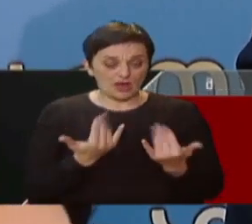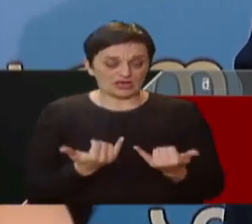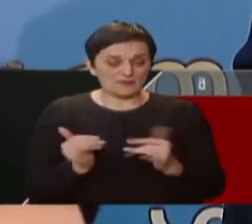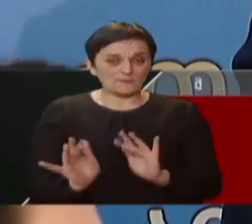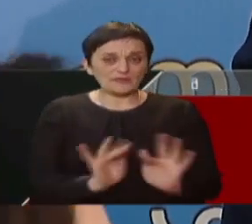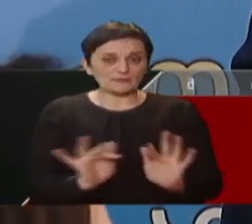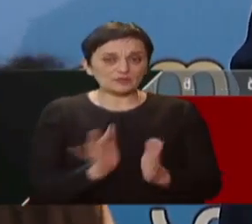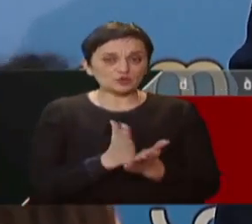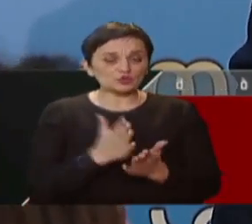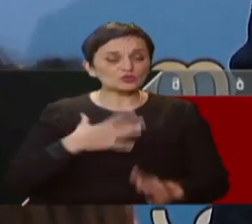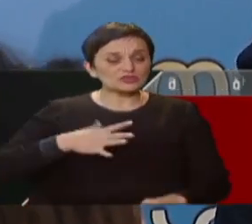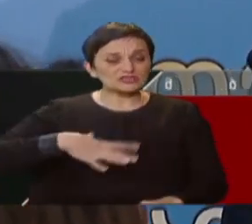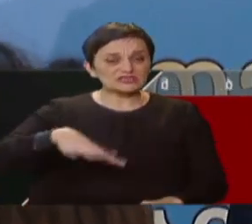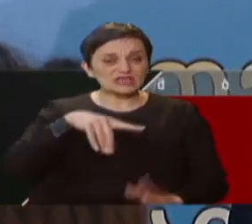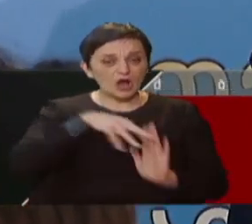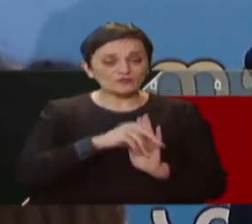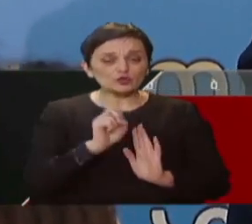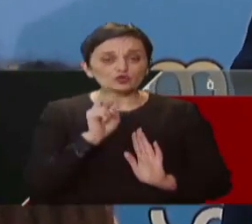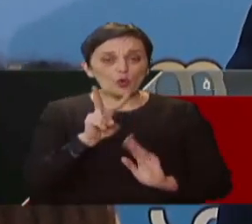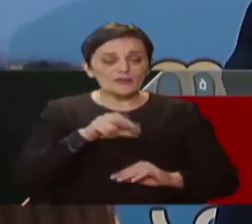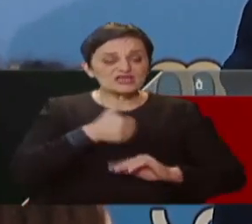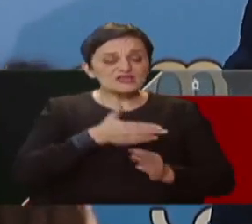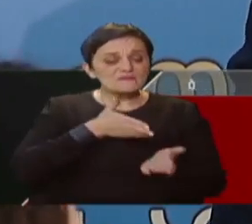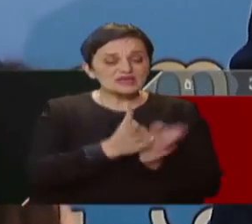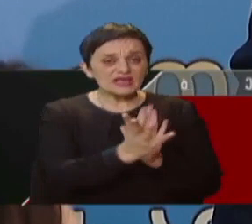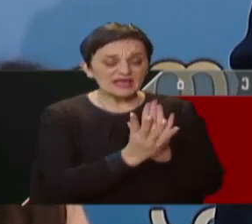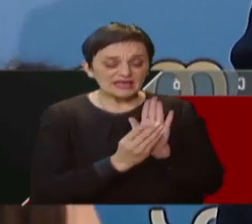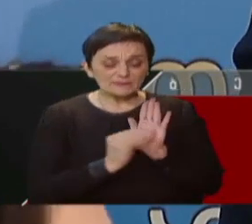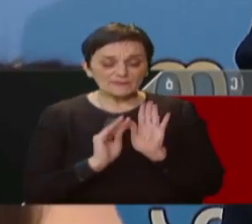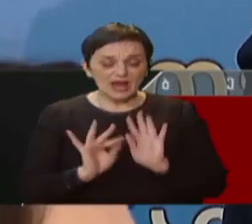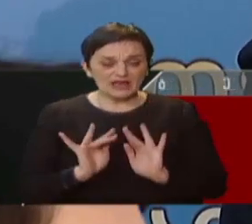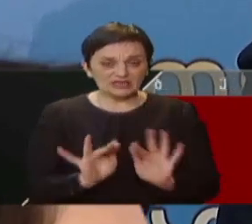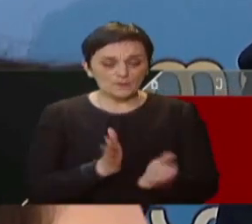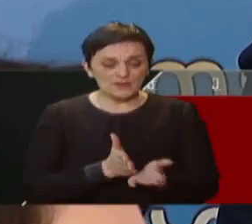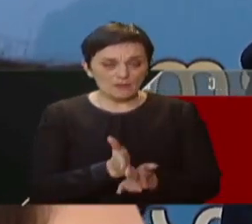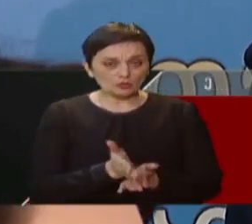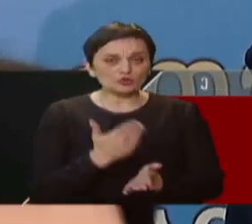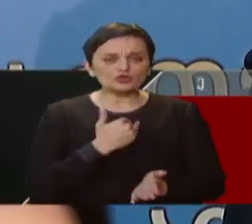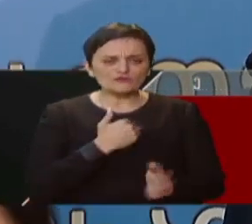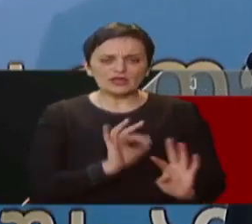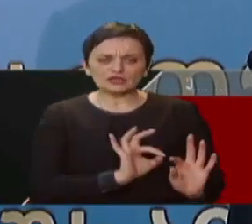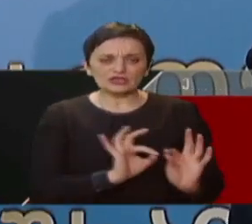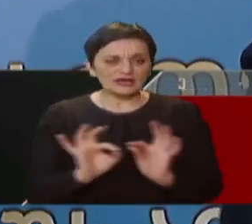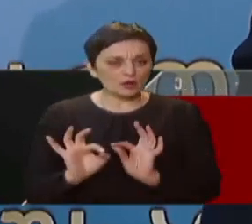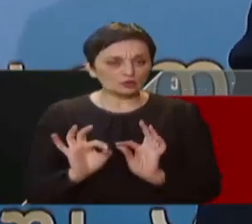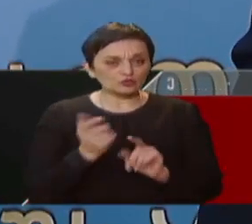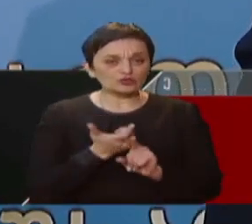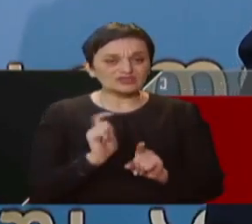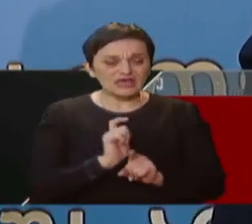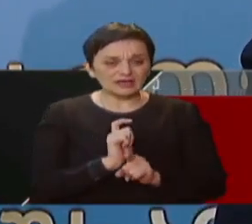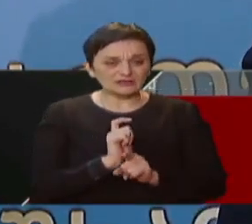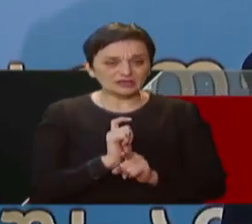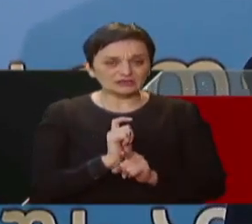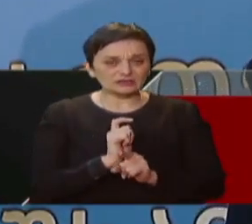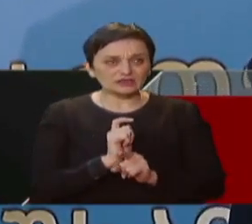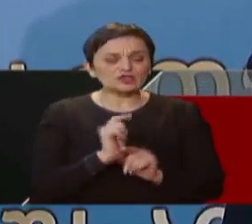მიმდინარეობს საქართველოში 12 პრიორიტეტის იმპლემენტაციის მიმართულებით, ჩვენ რეგულარულად ძალიან